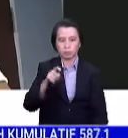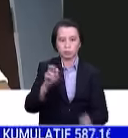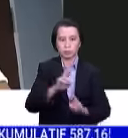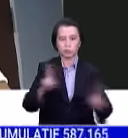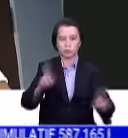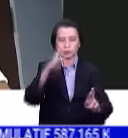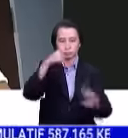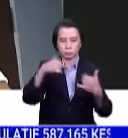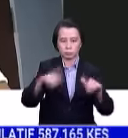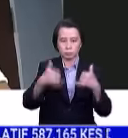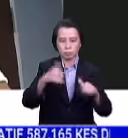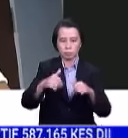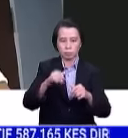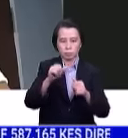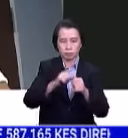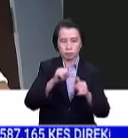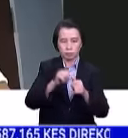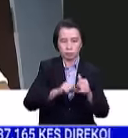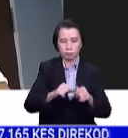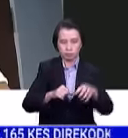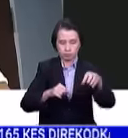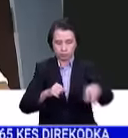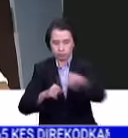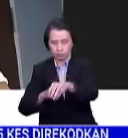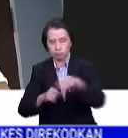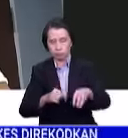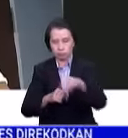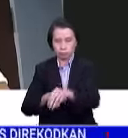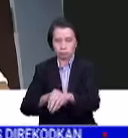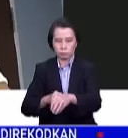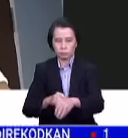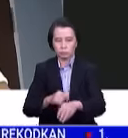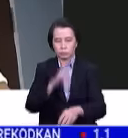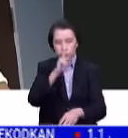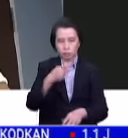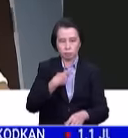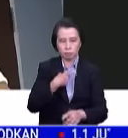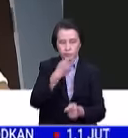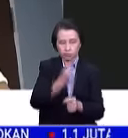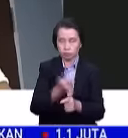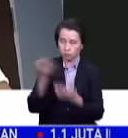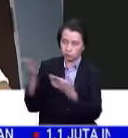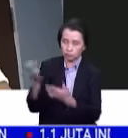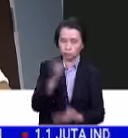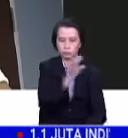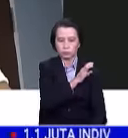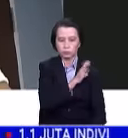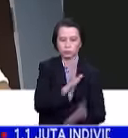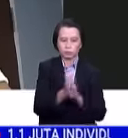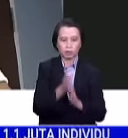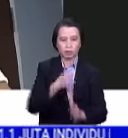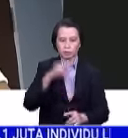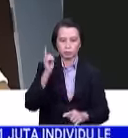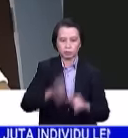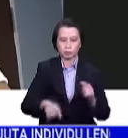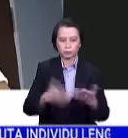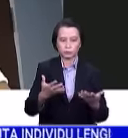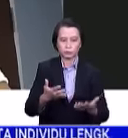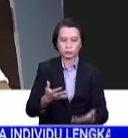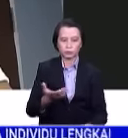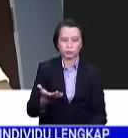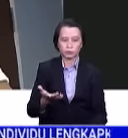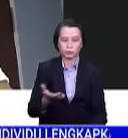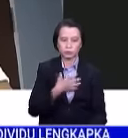bersedia untuk bermain di setiap posisi di mana yang dimana ditentukan oleh coach. So saya tidak boleh berleka-leka dan